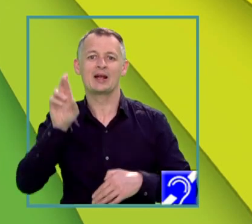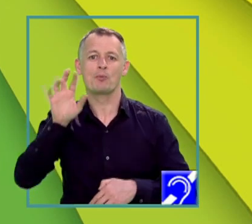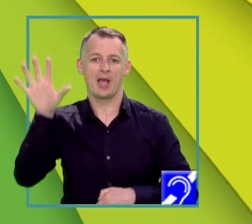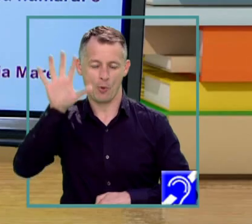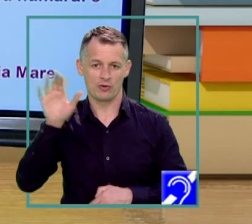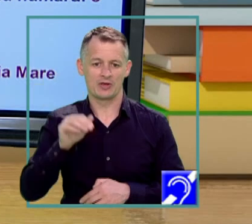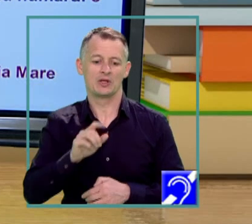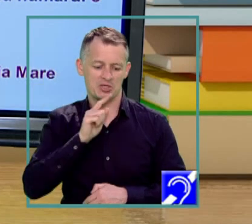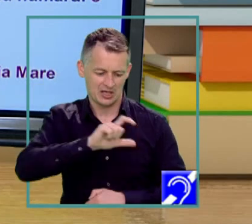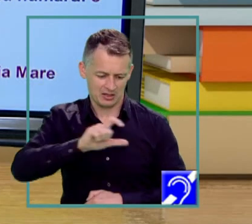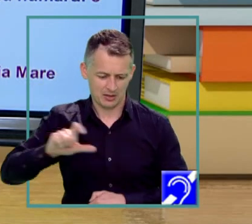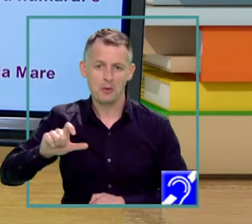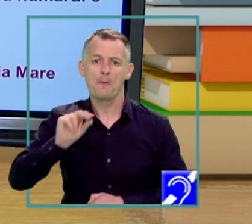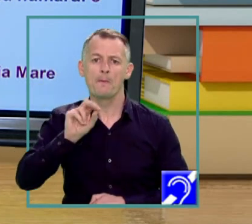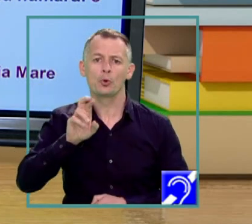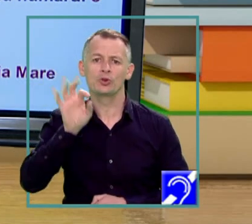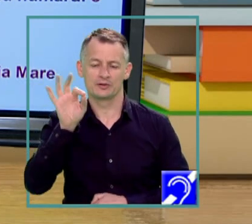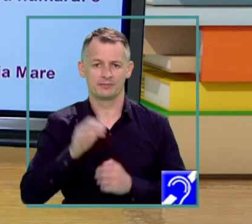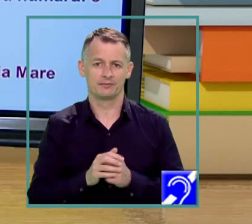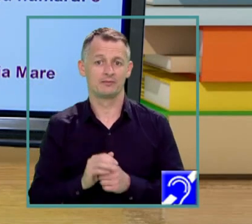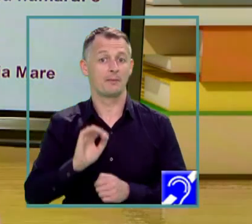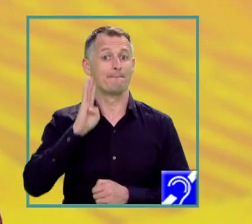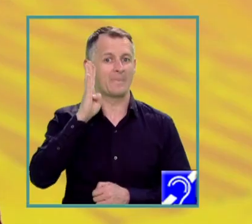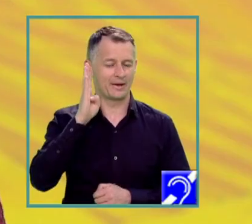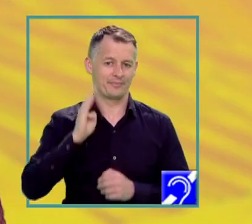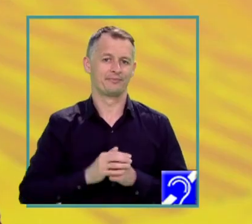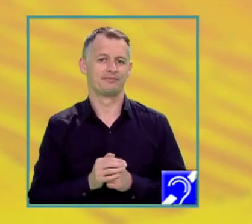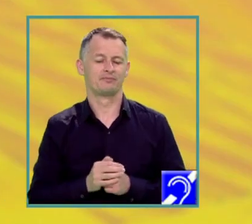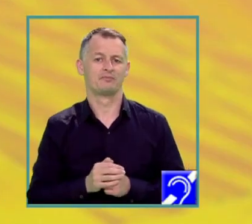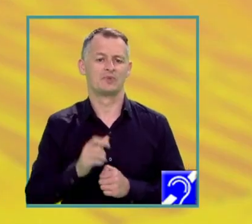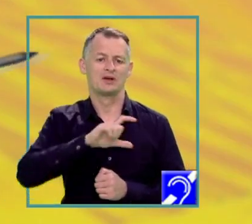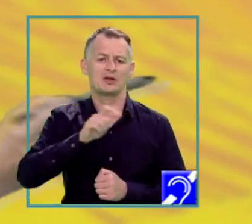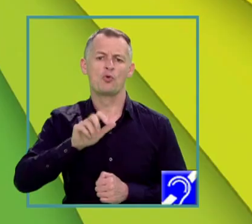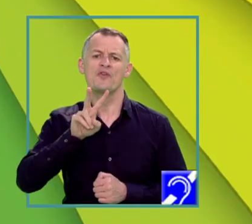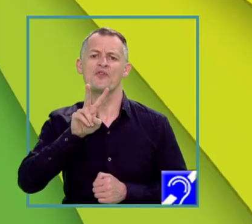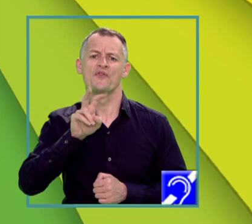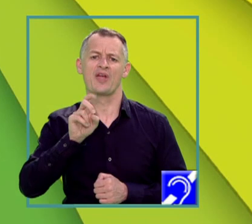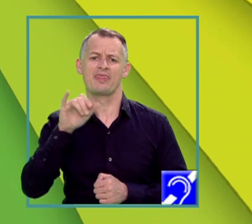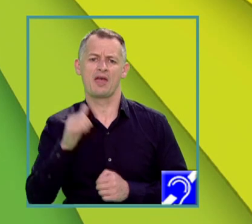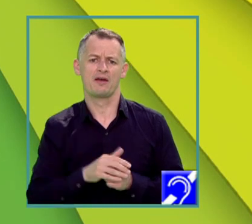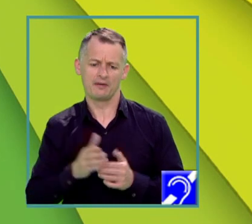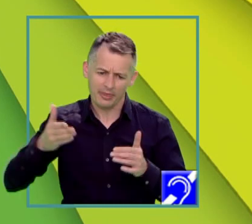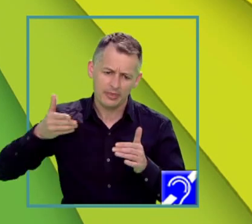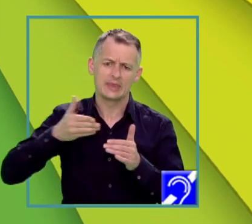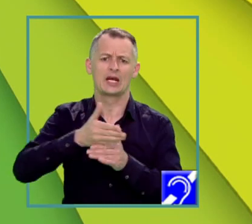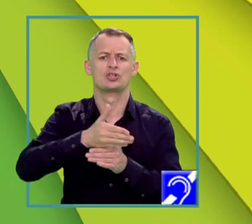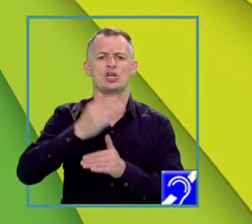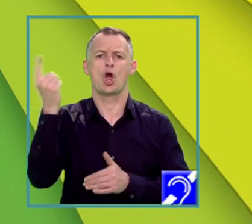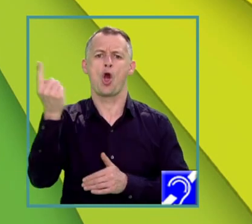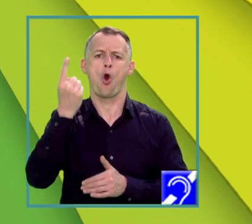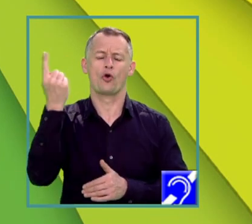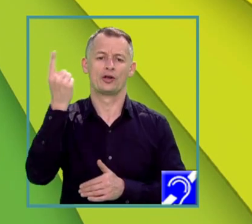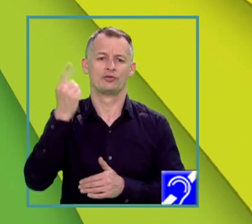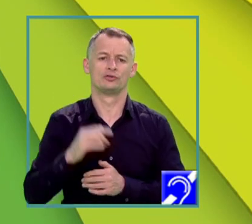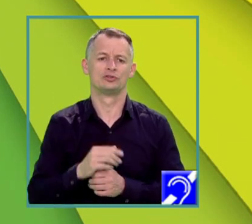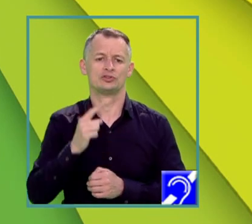proaspăt subiectul b completarea afirmațiilor râul vedea străbate orașul marcat